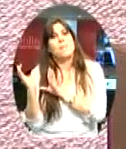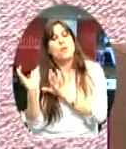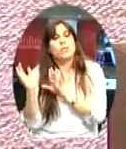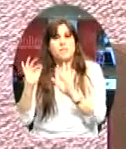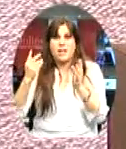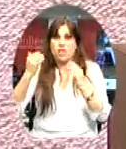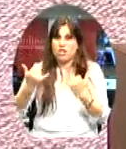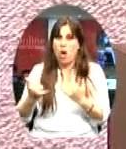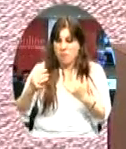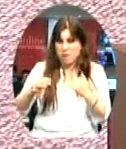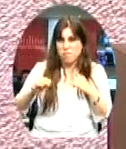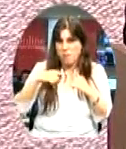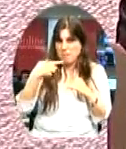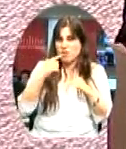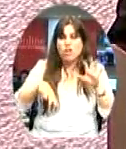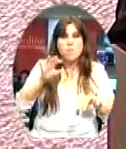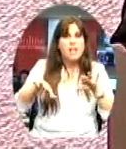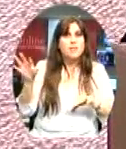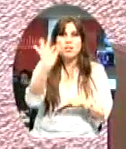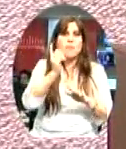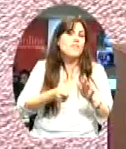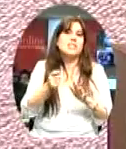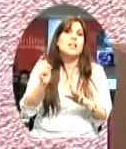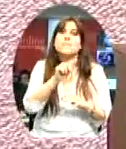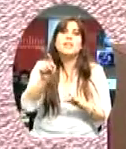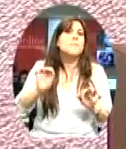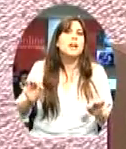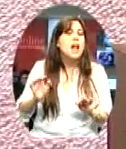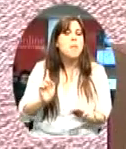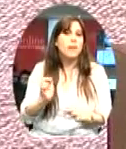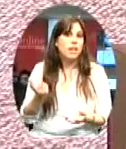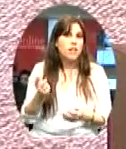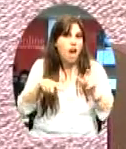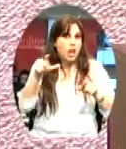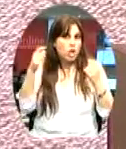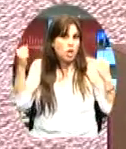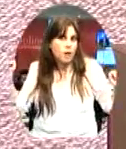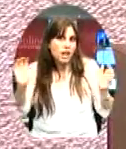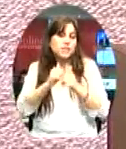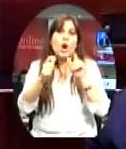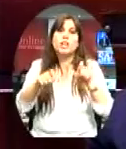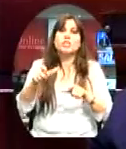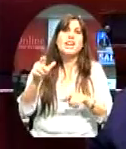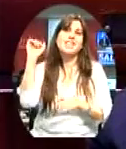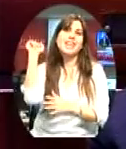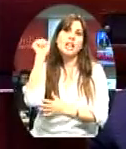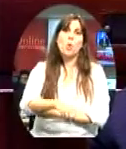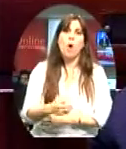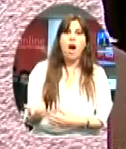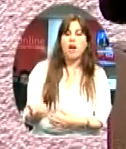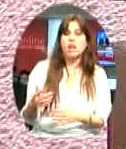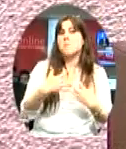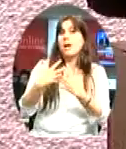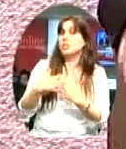ביטוי בהצבעה שלכם חברי הכנסת, הוא מי אתם בכלל? אנשי הדמוקרטיה או אנשי הדיקטטורה? בארצות הברית יש